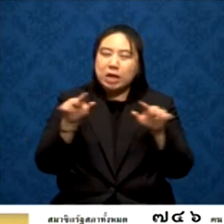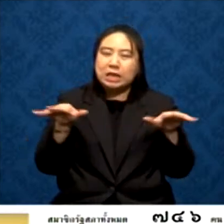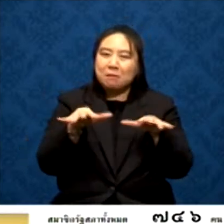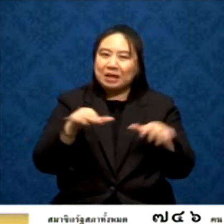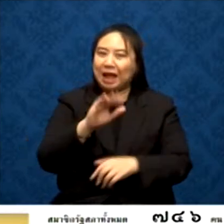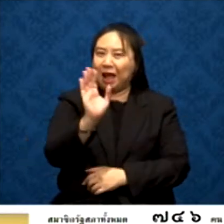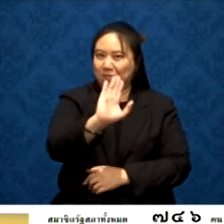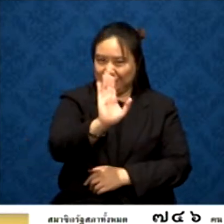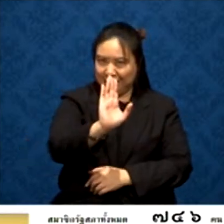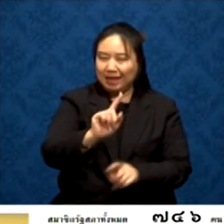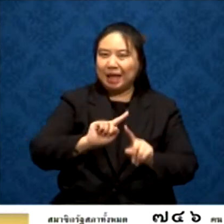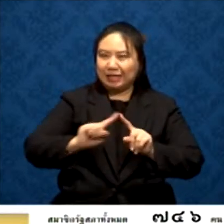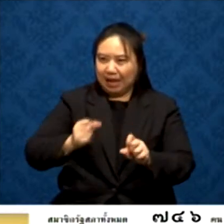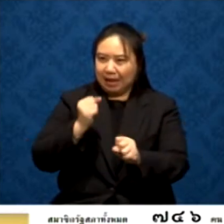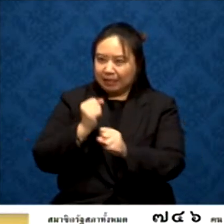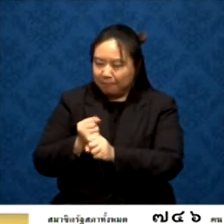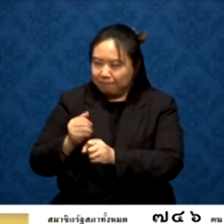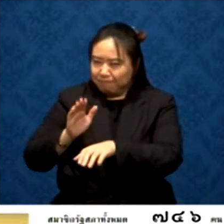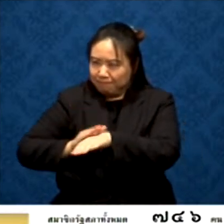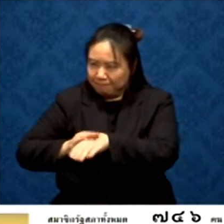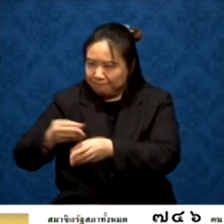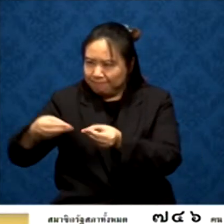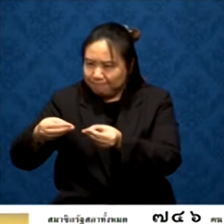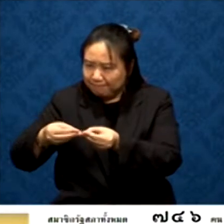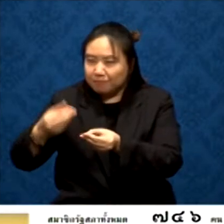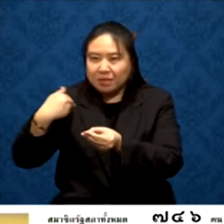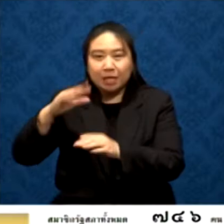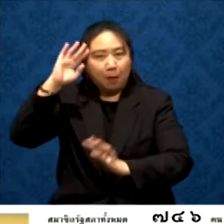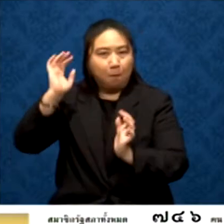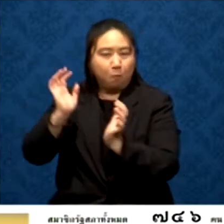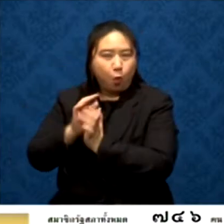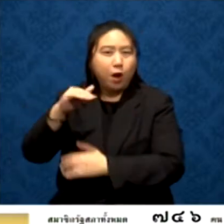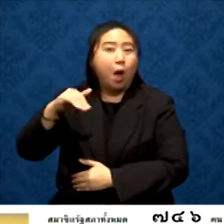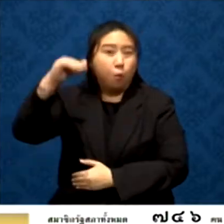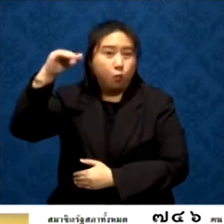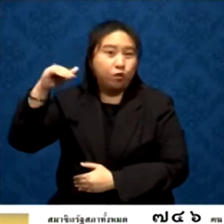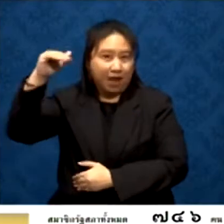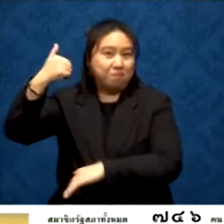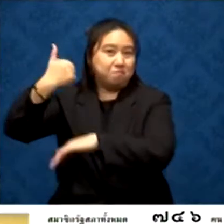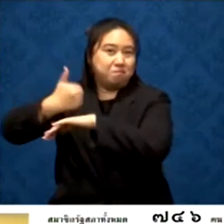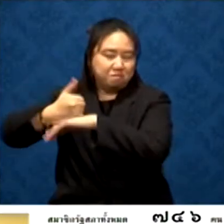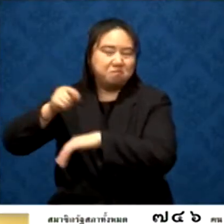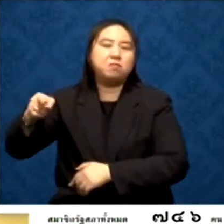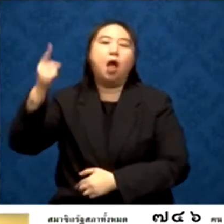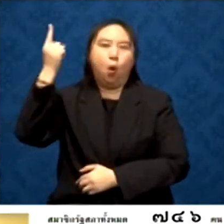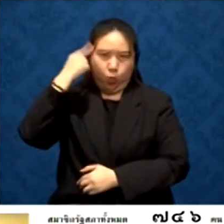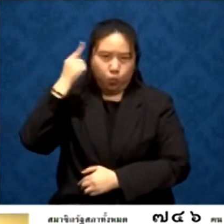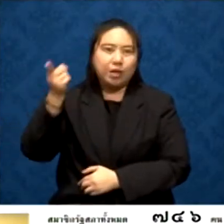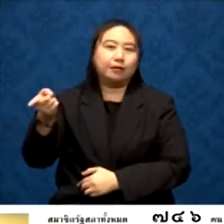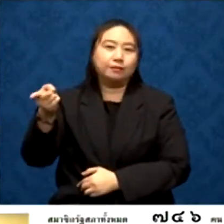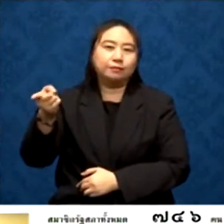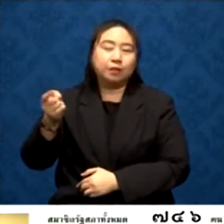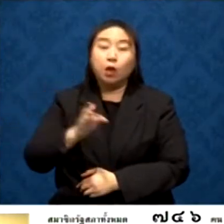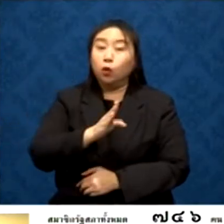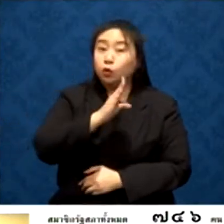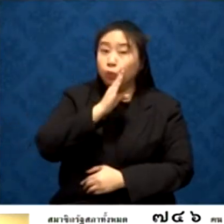วิ่งคดีกันโดยมีตำรวจผู้หลักผู้ใหญ่รู้เห็นเป็นใจถ้าท่านนายกเอาจริงเอ